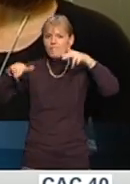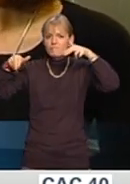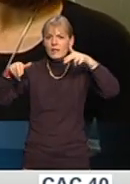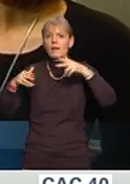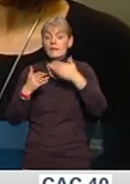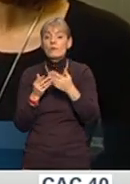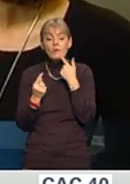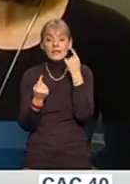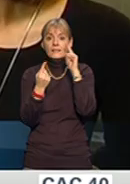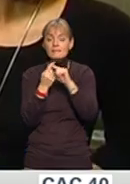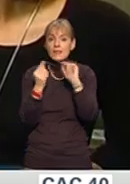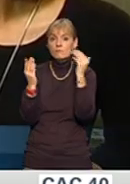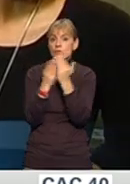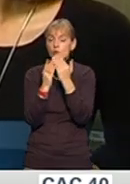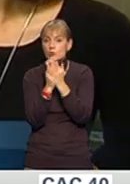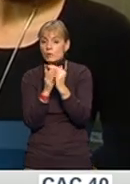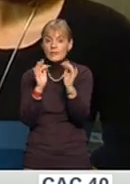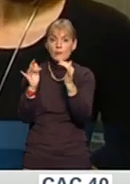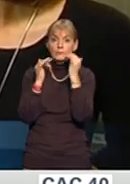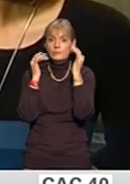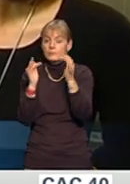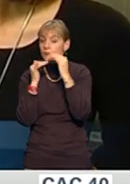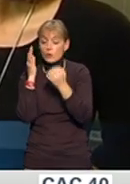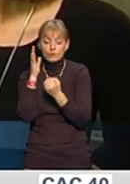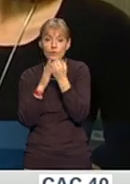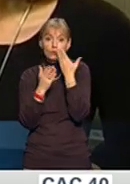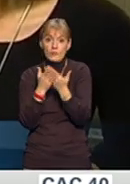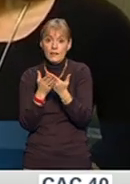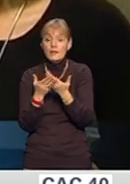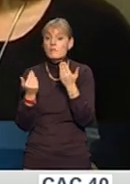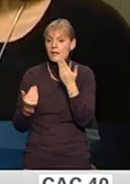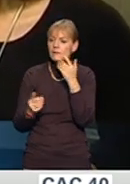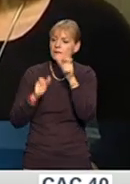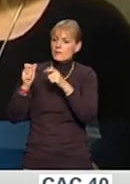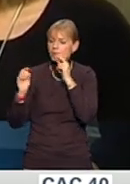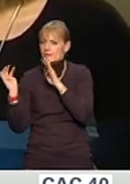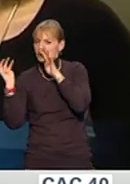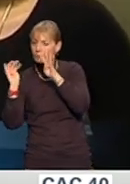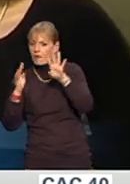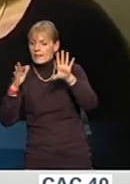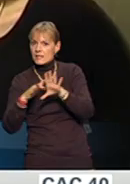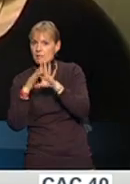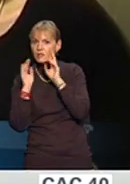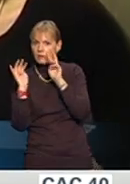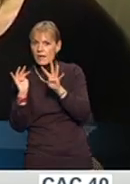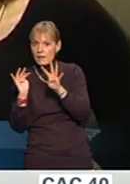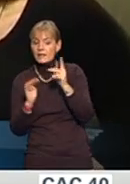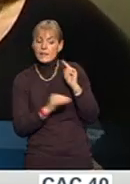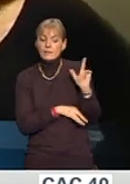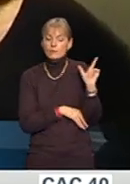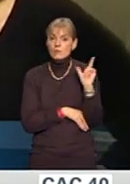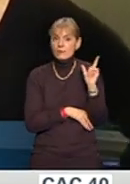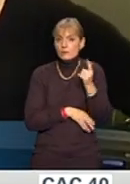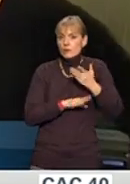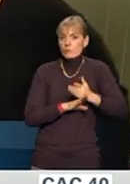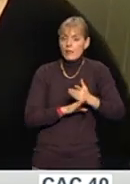chaîne de documentaires qui renouvelle le genre. Voilà, donc maintenant, il faut que les téléspectateurs regardent les images et on est prêt avec le président Boyon,